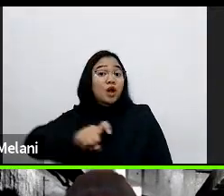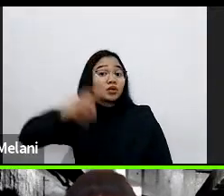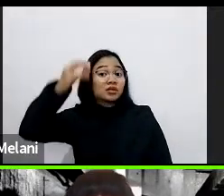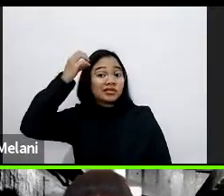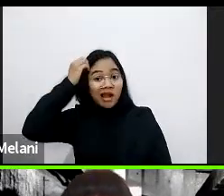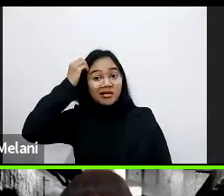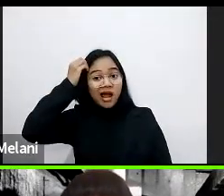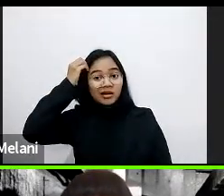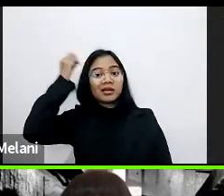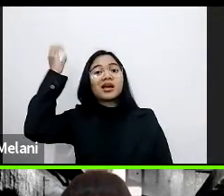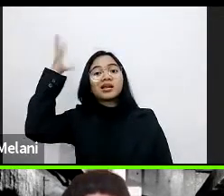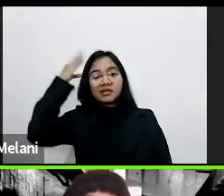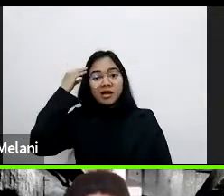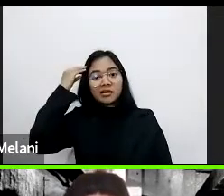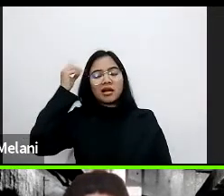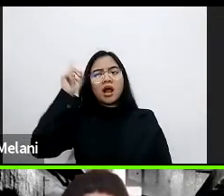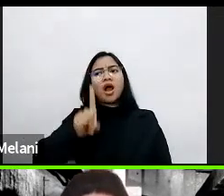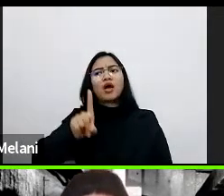supaya konseptualisasi